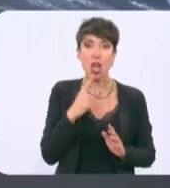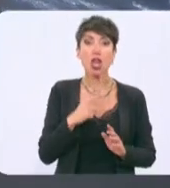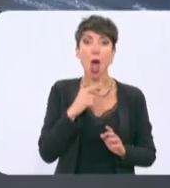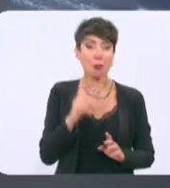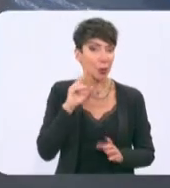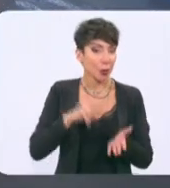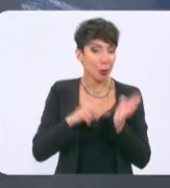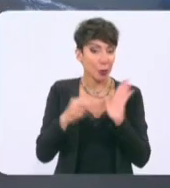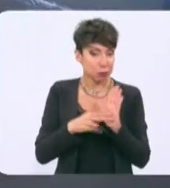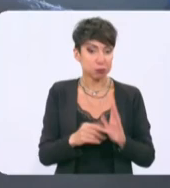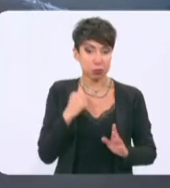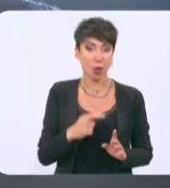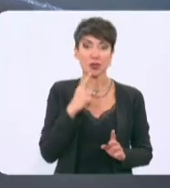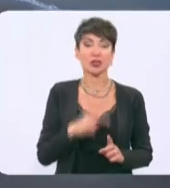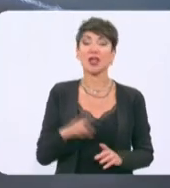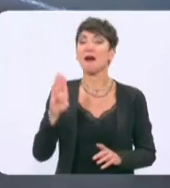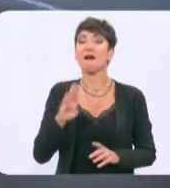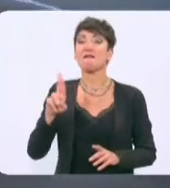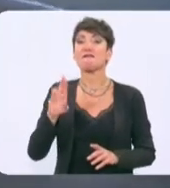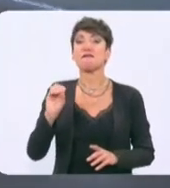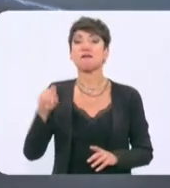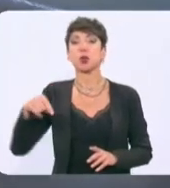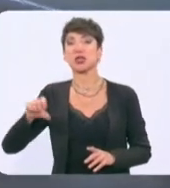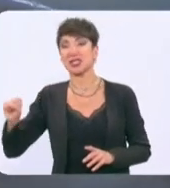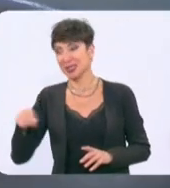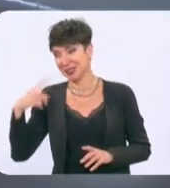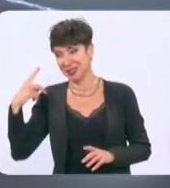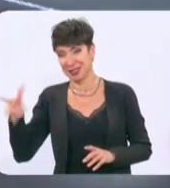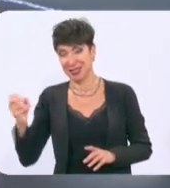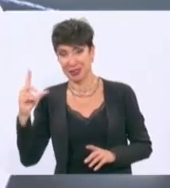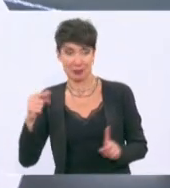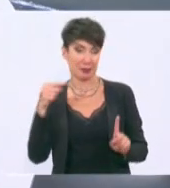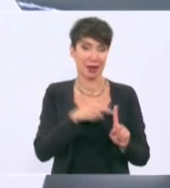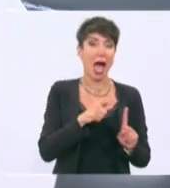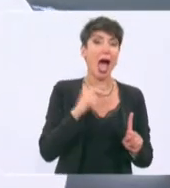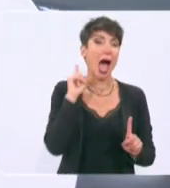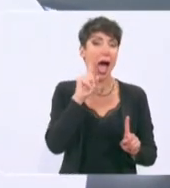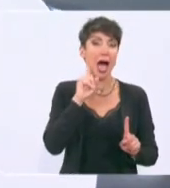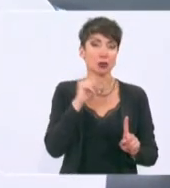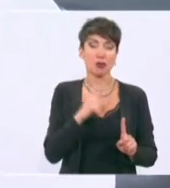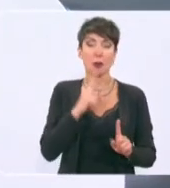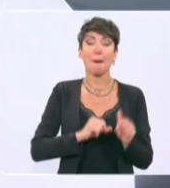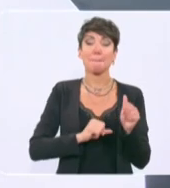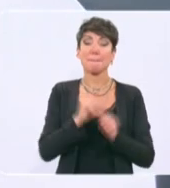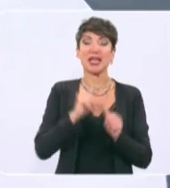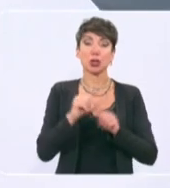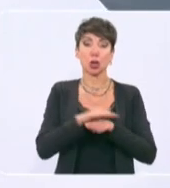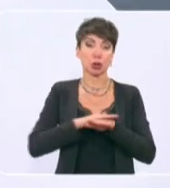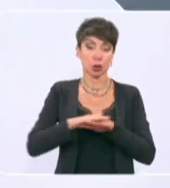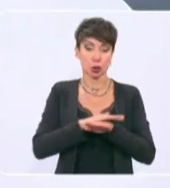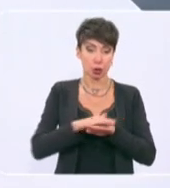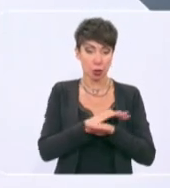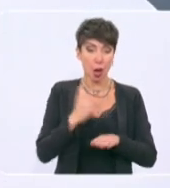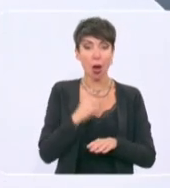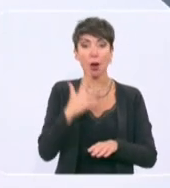τα ονόματα των δύο Υπουργών Εργασίας, που λέει ότι ο κατώτατος μισθός θα καθορίζεται με υπουργική απόφαση με βάση τις αντοχές της